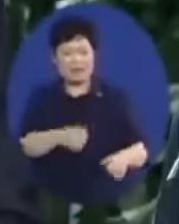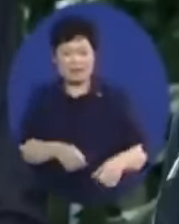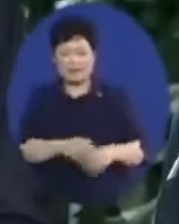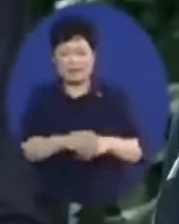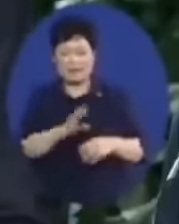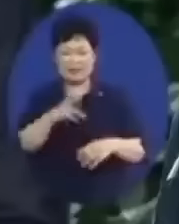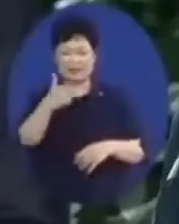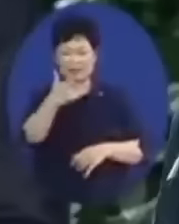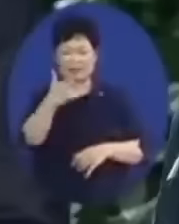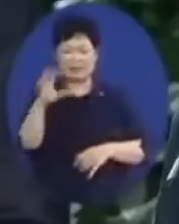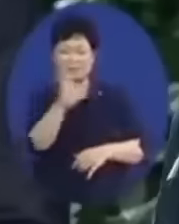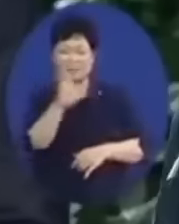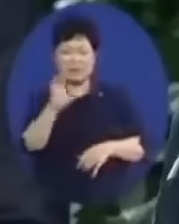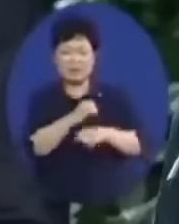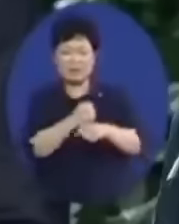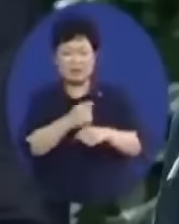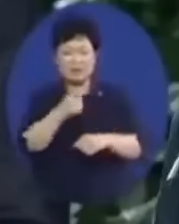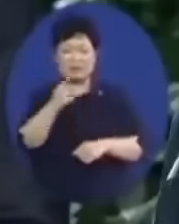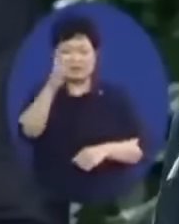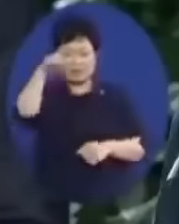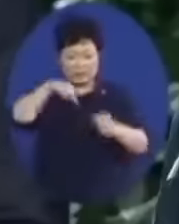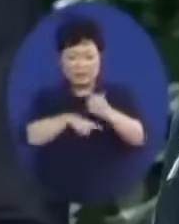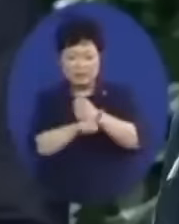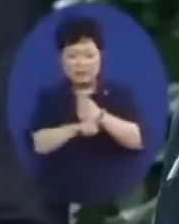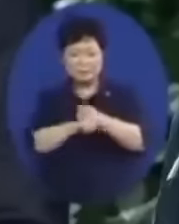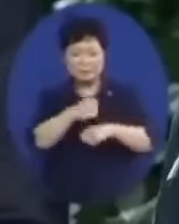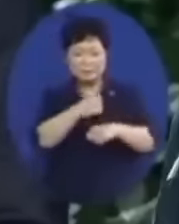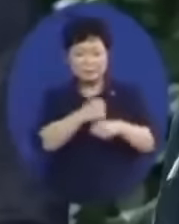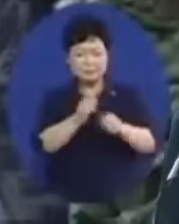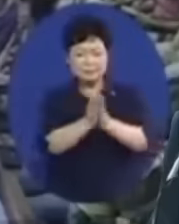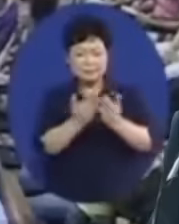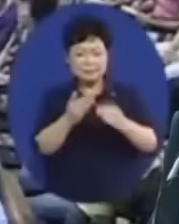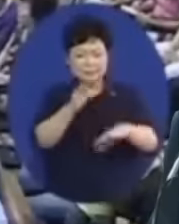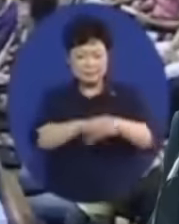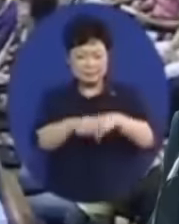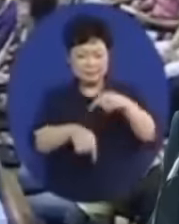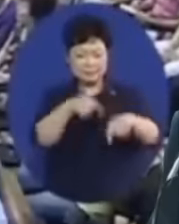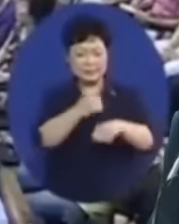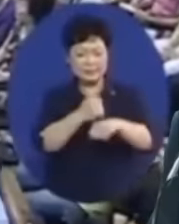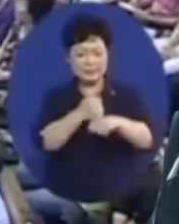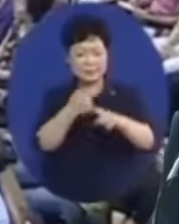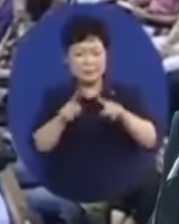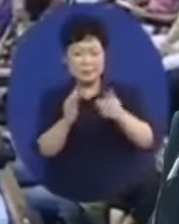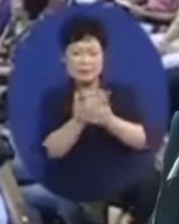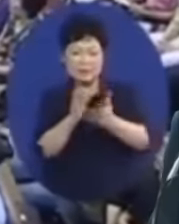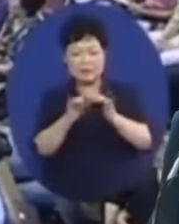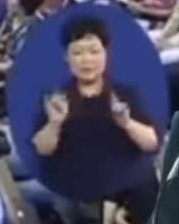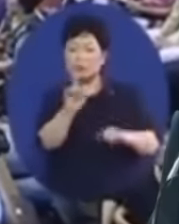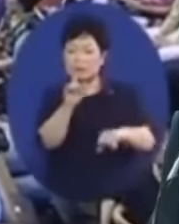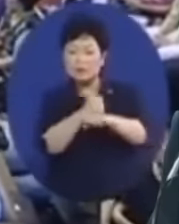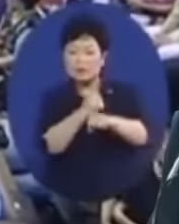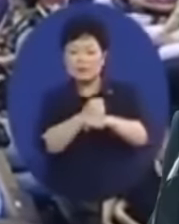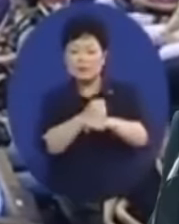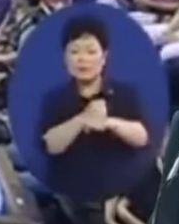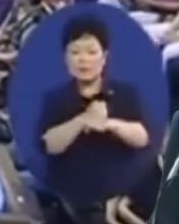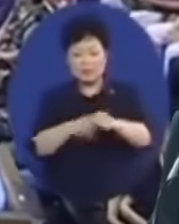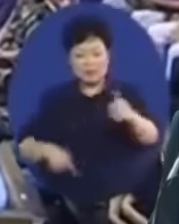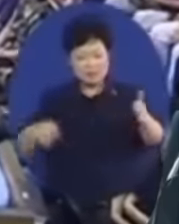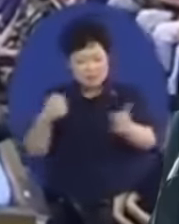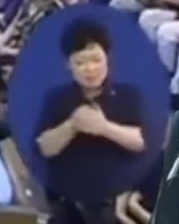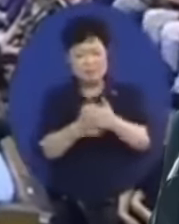18세기 최대의 철학자인 임마뉴엘 칸트는 그의 책 실천이 이승 비판에서 인간이 무엇을 하려고 결심만